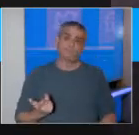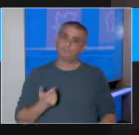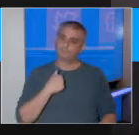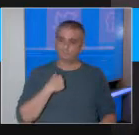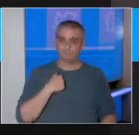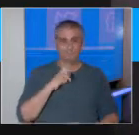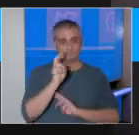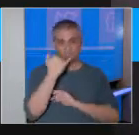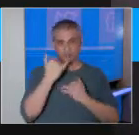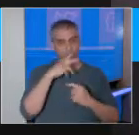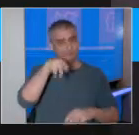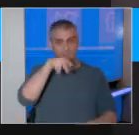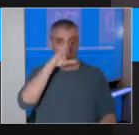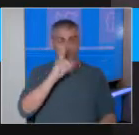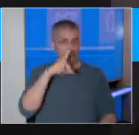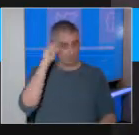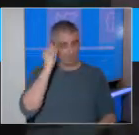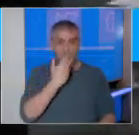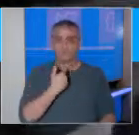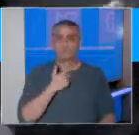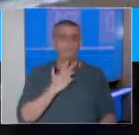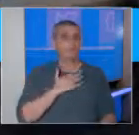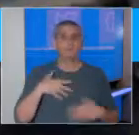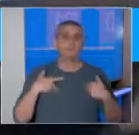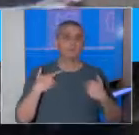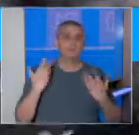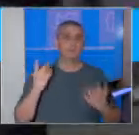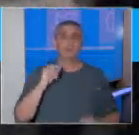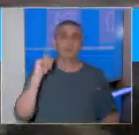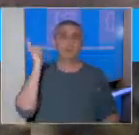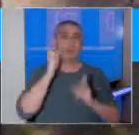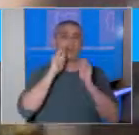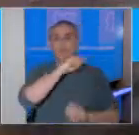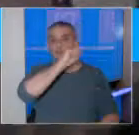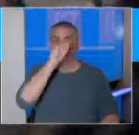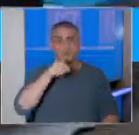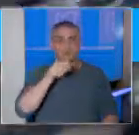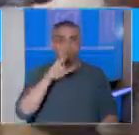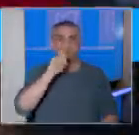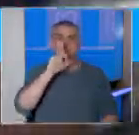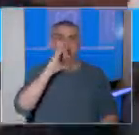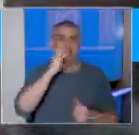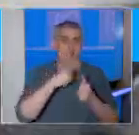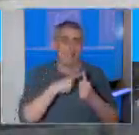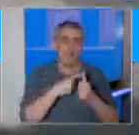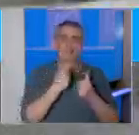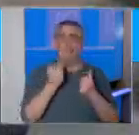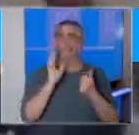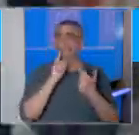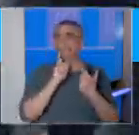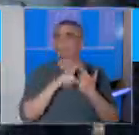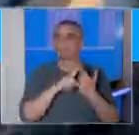אנחנו הזמנו אותו עכשיו לסיור בדרום תל אביב. הייתי מאוד שמח עם כל האנשים האלה, אם זה זליקה, ואם